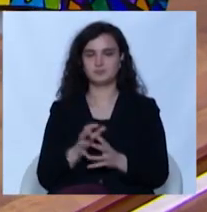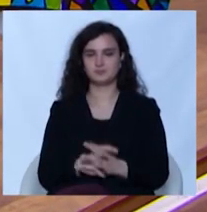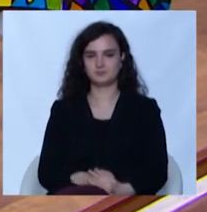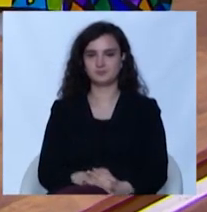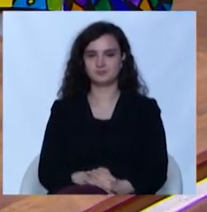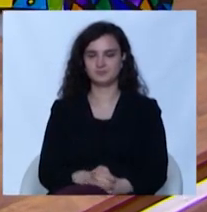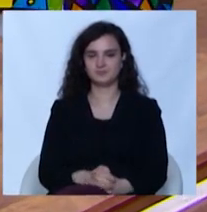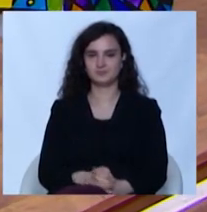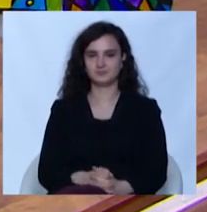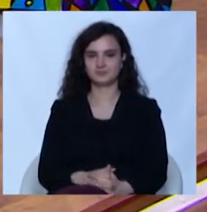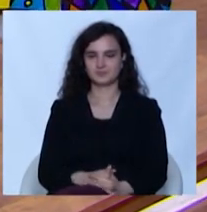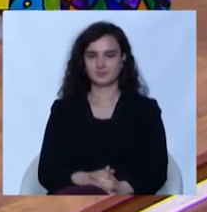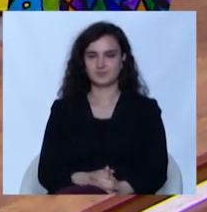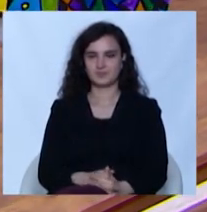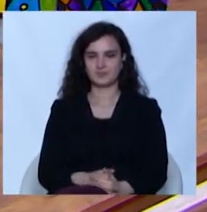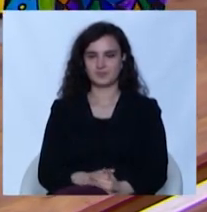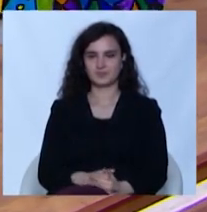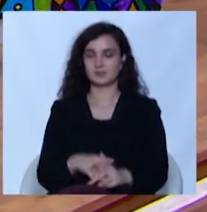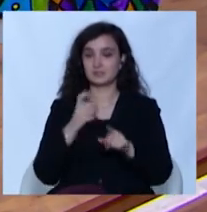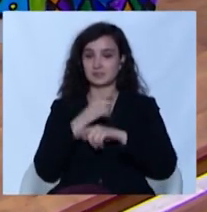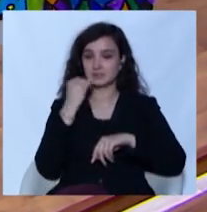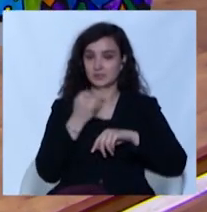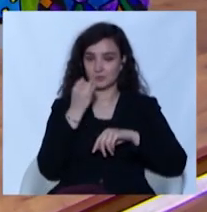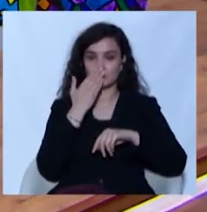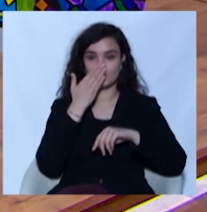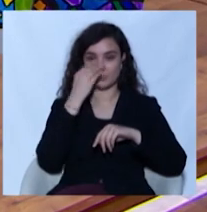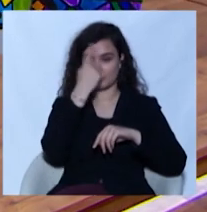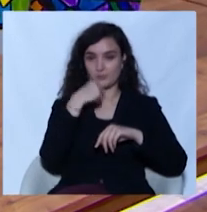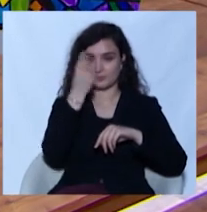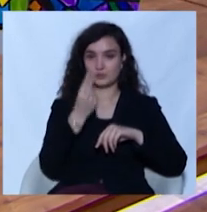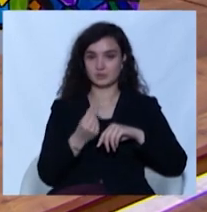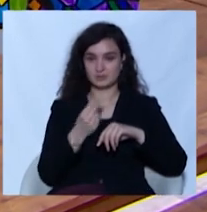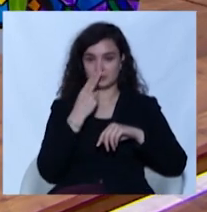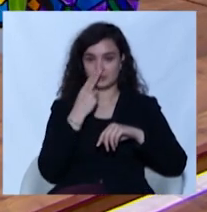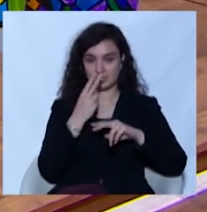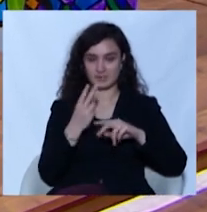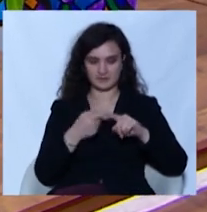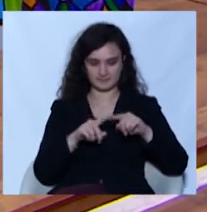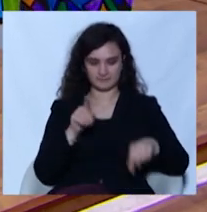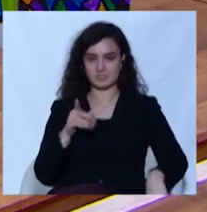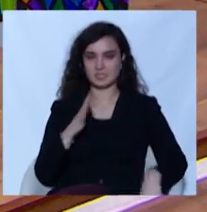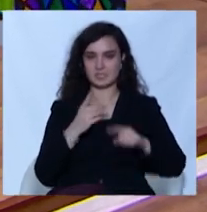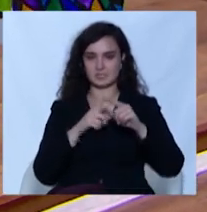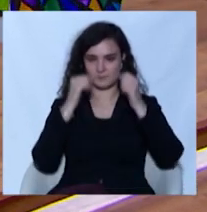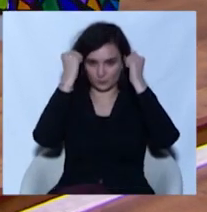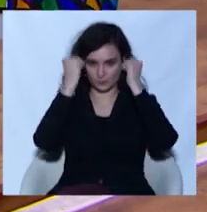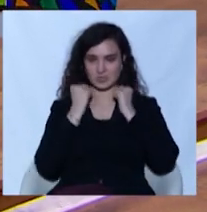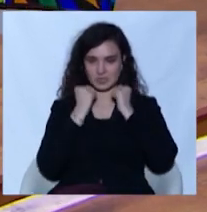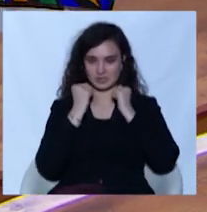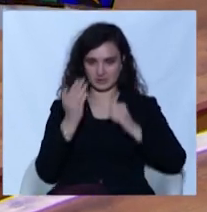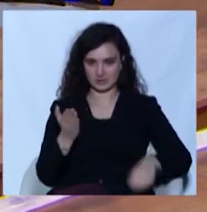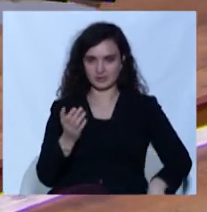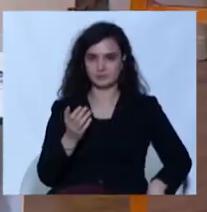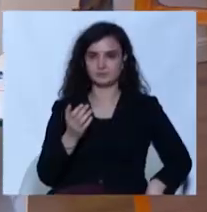აქ გვაქვს ძალიან საინტერესო ასევე პორტრეტები, ნახეთ როგორი. ეს არის მუზარადიანი